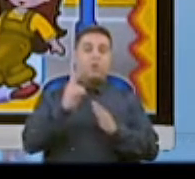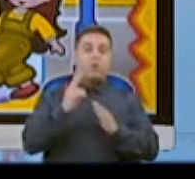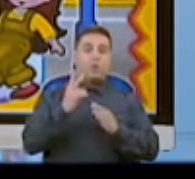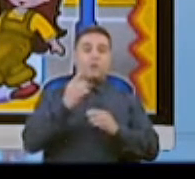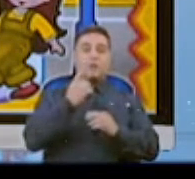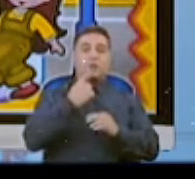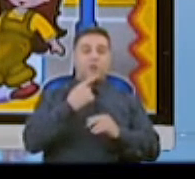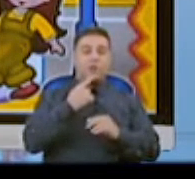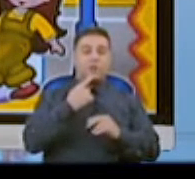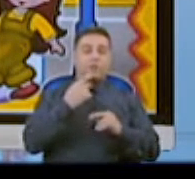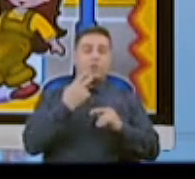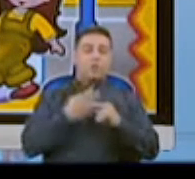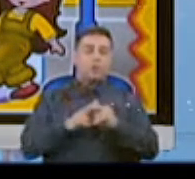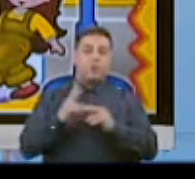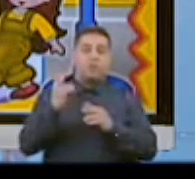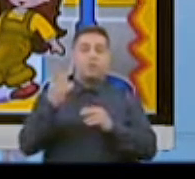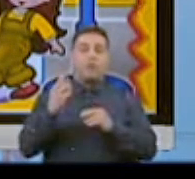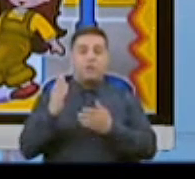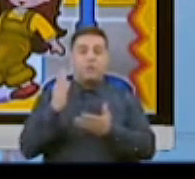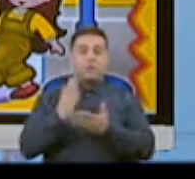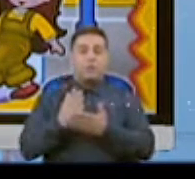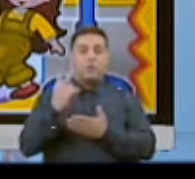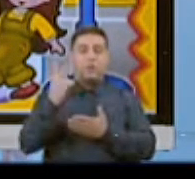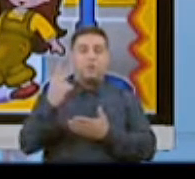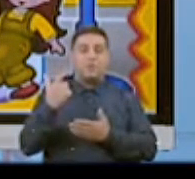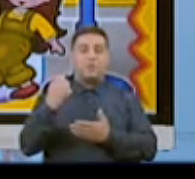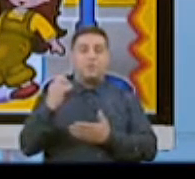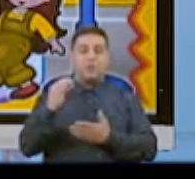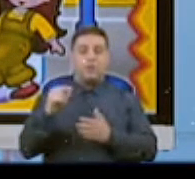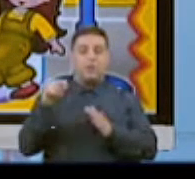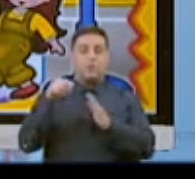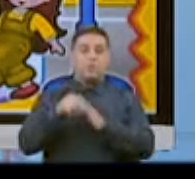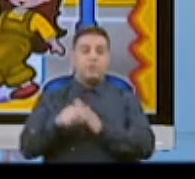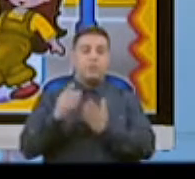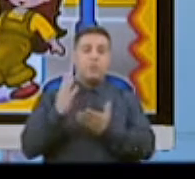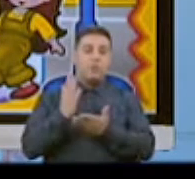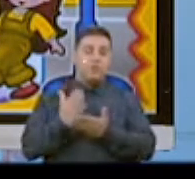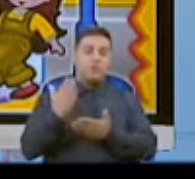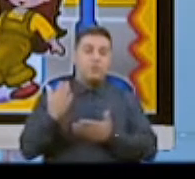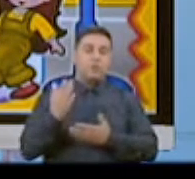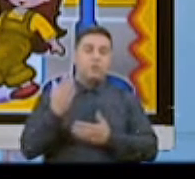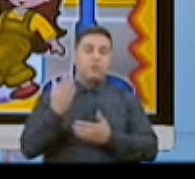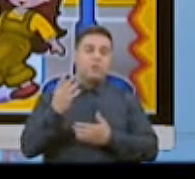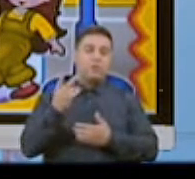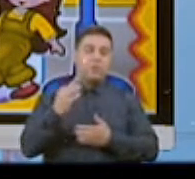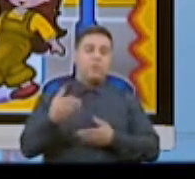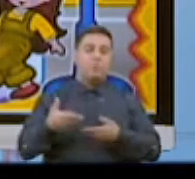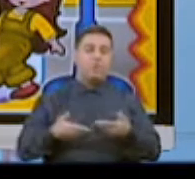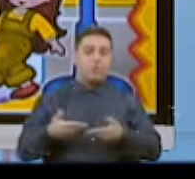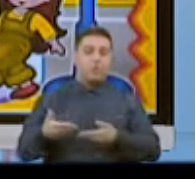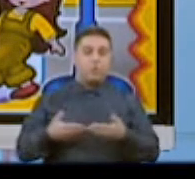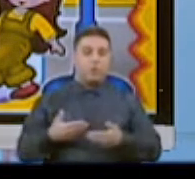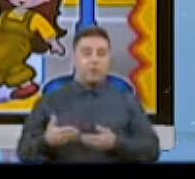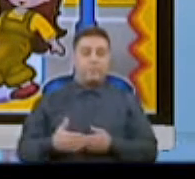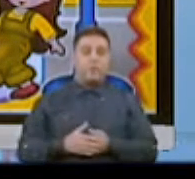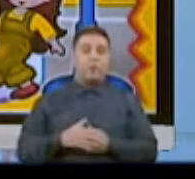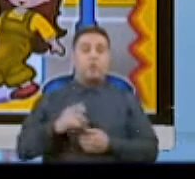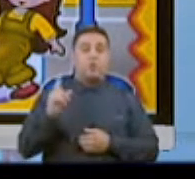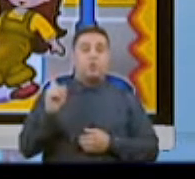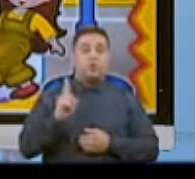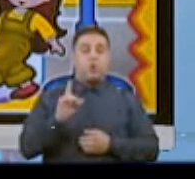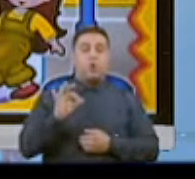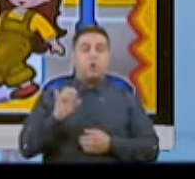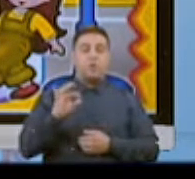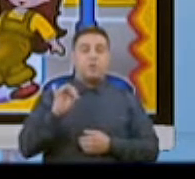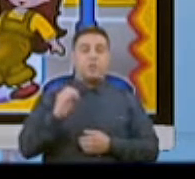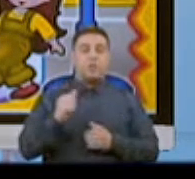для транспорта, а светофор, у которого два сигнала, он предназначен для пешеходов. И что же